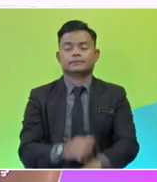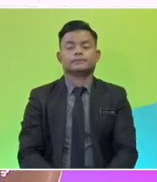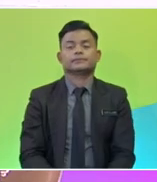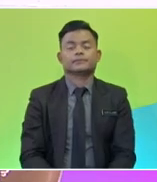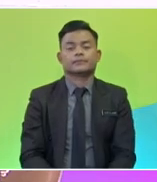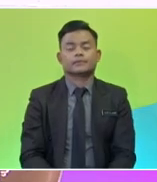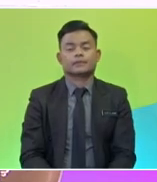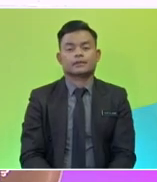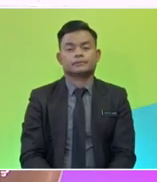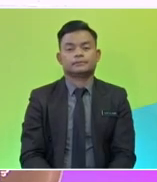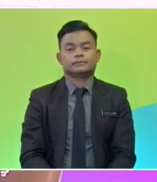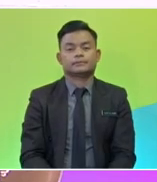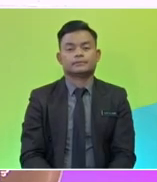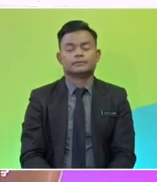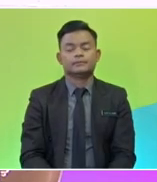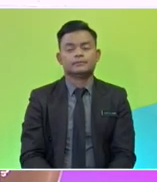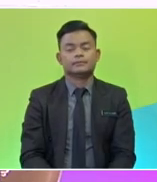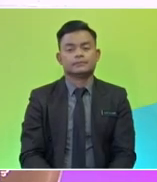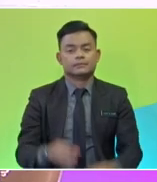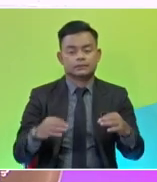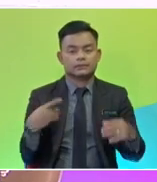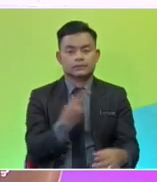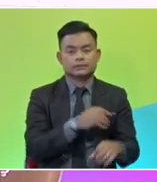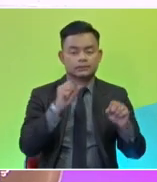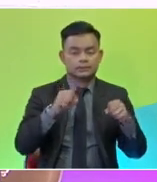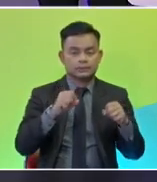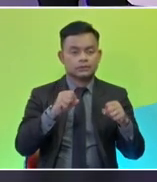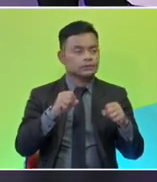ah betul kalau kita boleh gerakkan